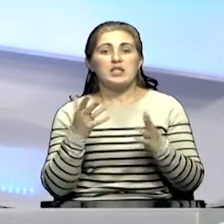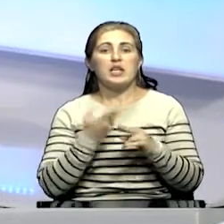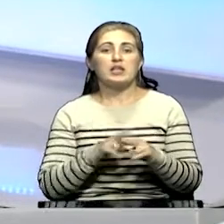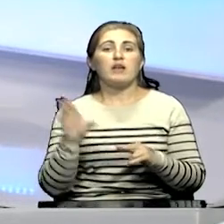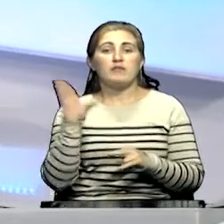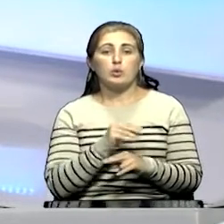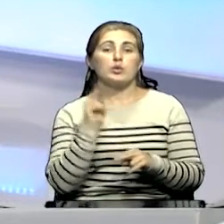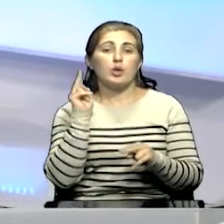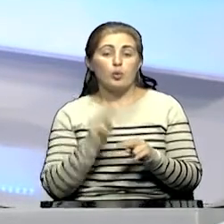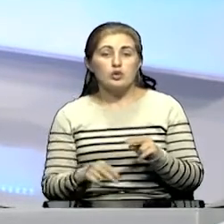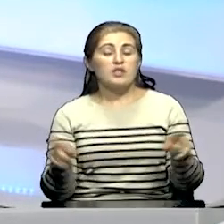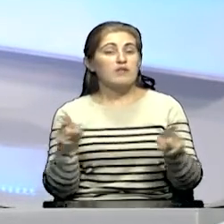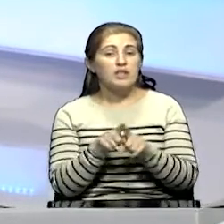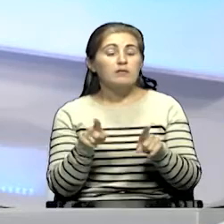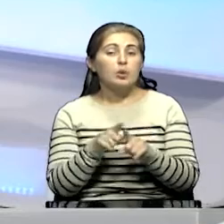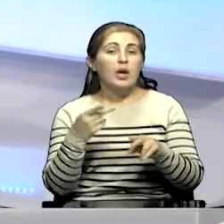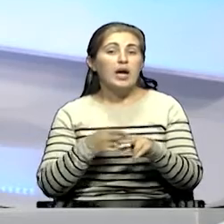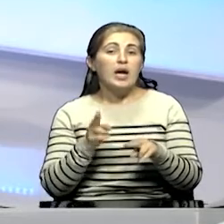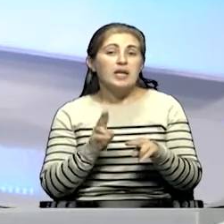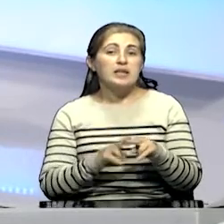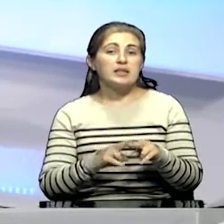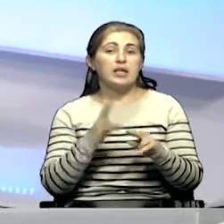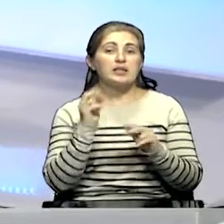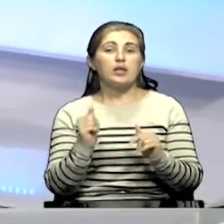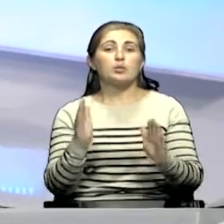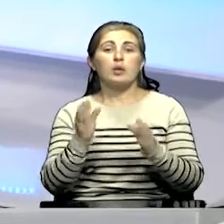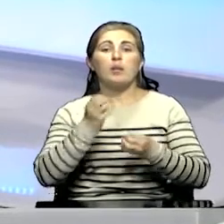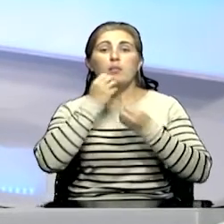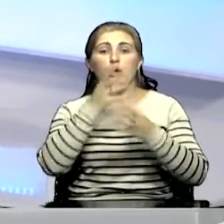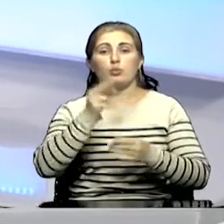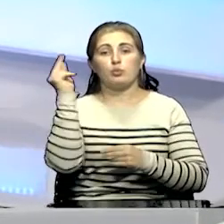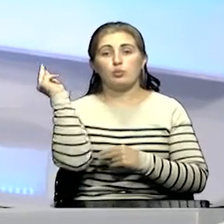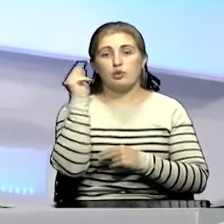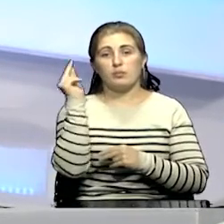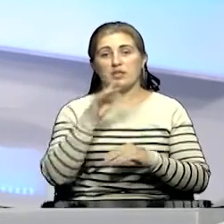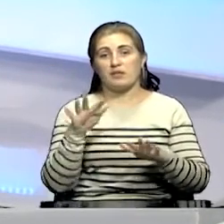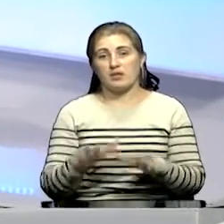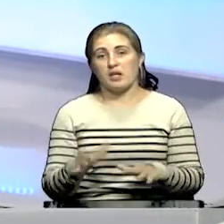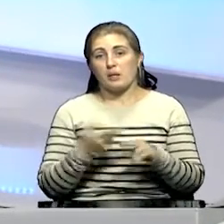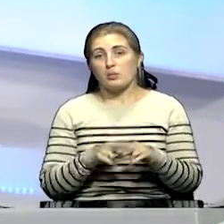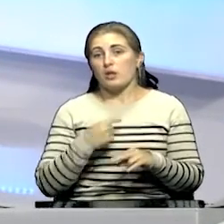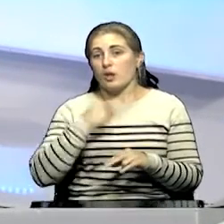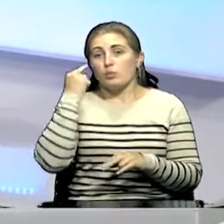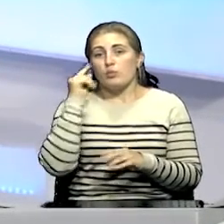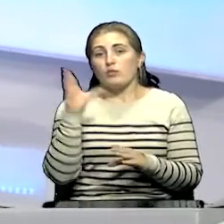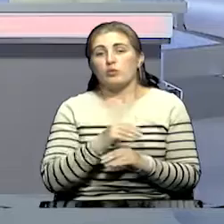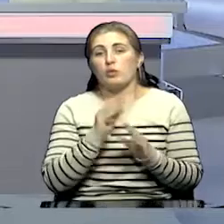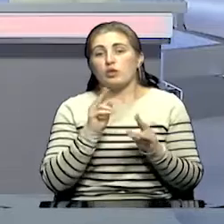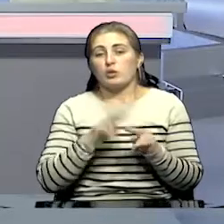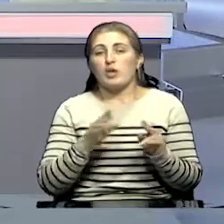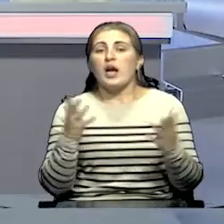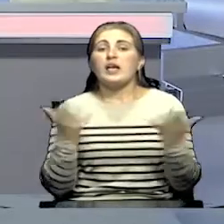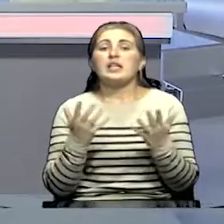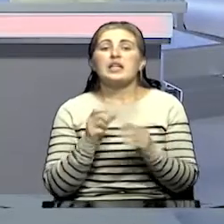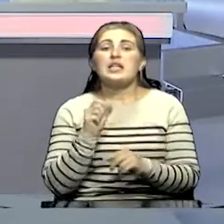закончится все равно это на идет только на благо учебного заведения поэтому я думаю все закончится так они какие же задачи